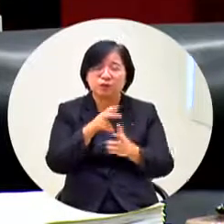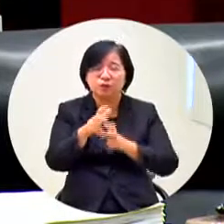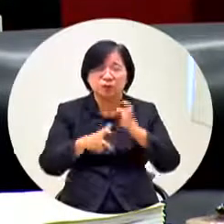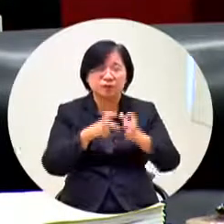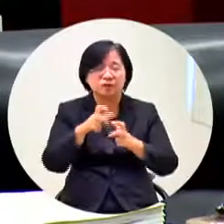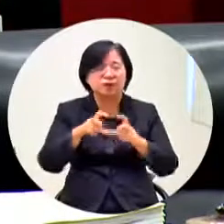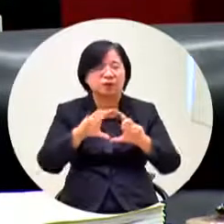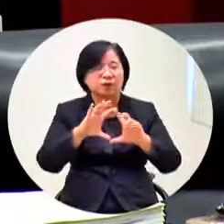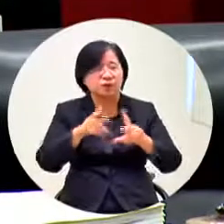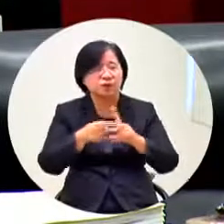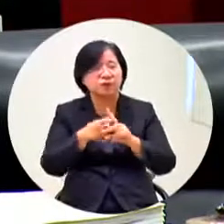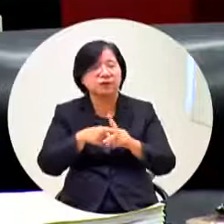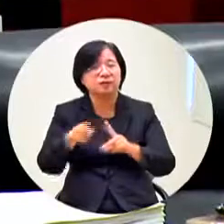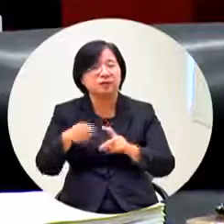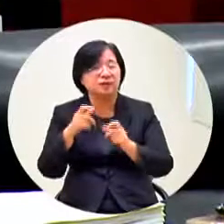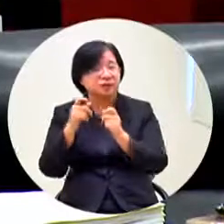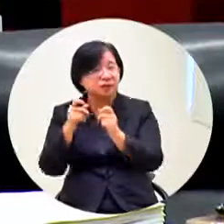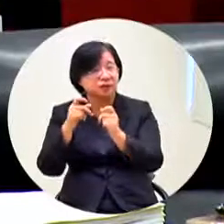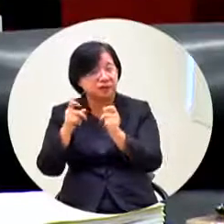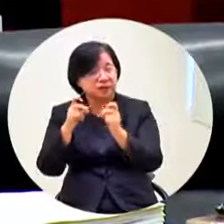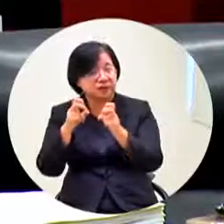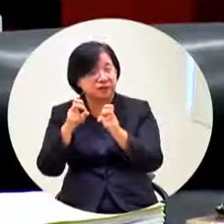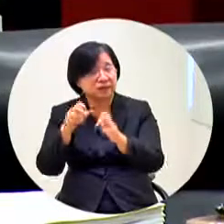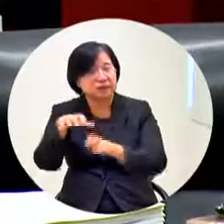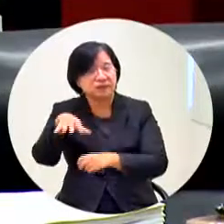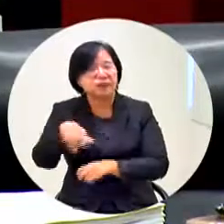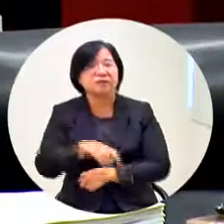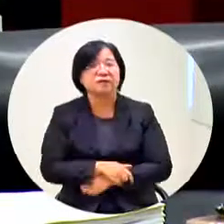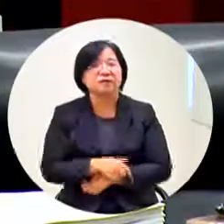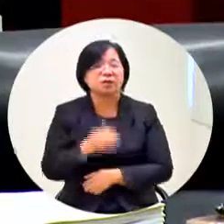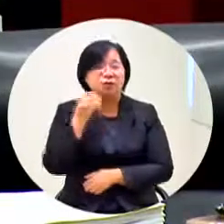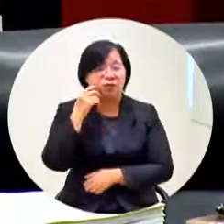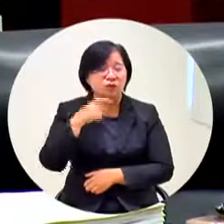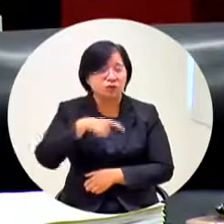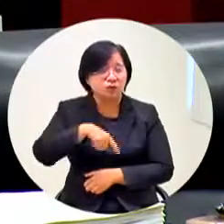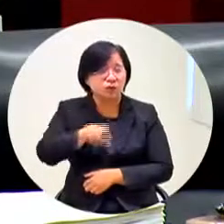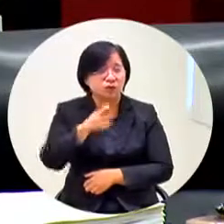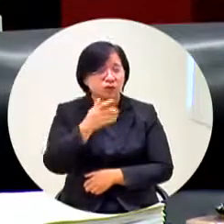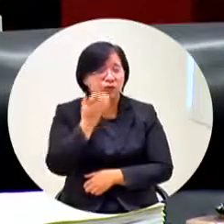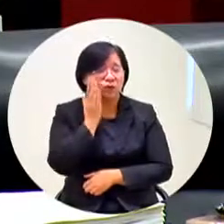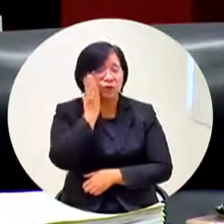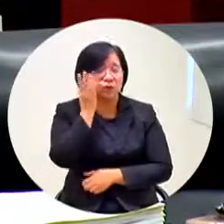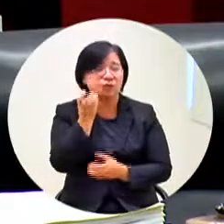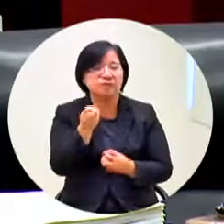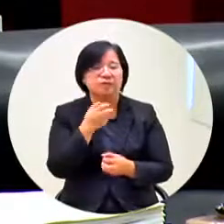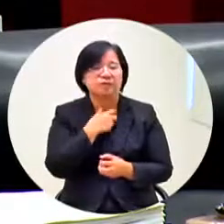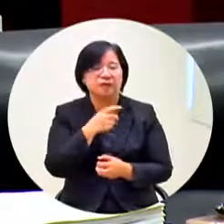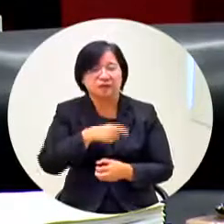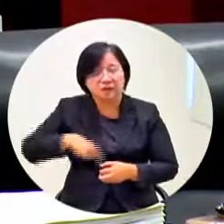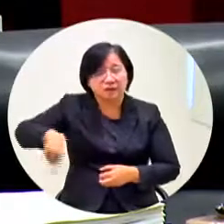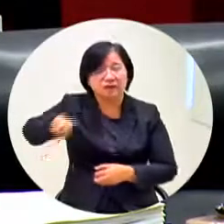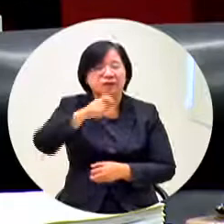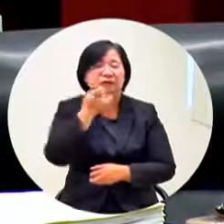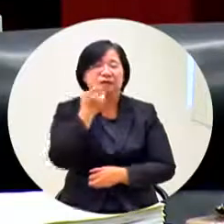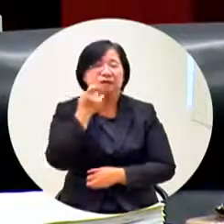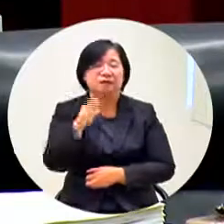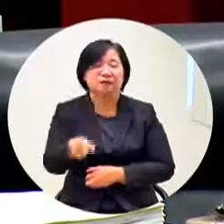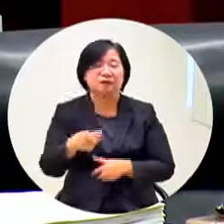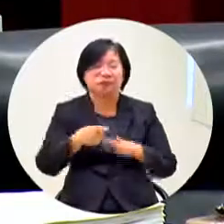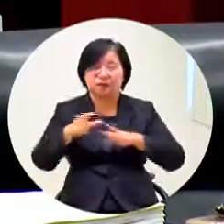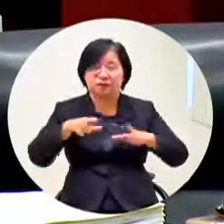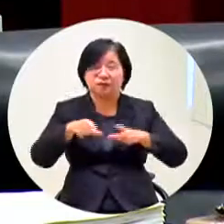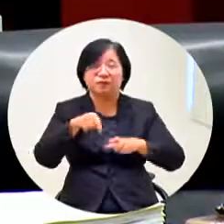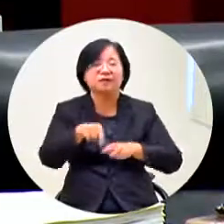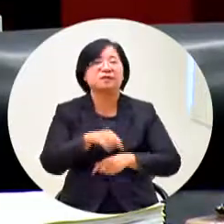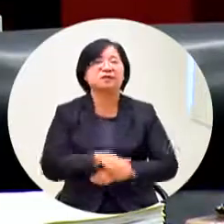过去这条路没有通的时候大家要绕一圈，后来也很感谢养工处把这条路公园这个已经我们那